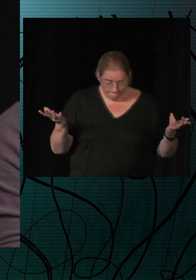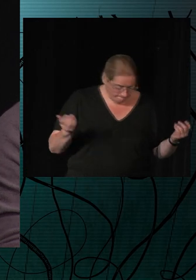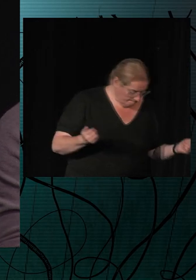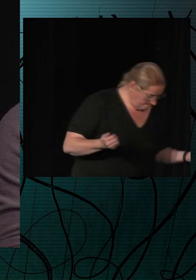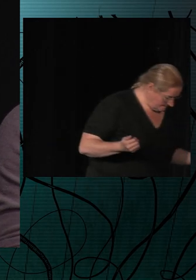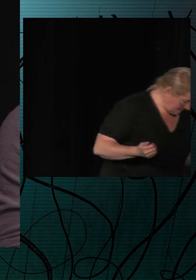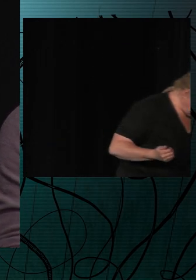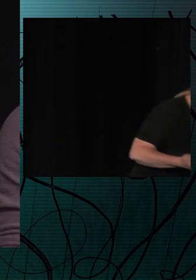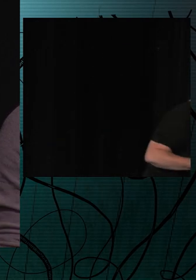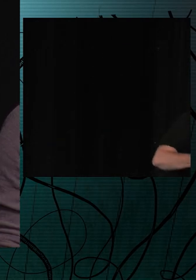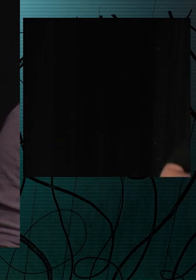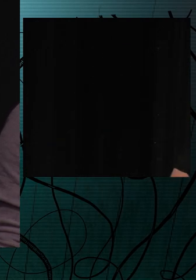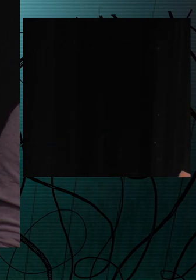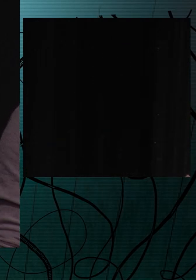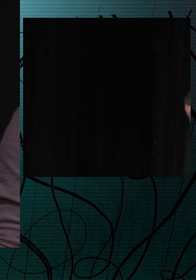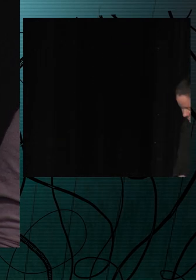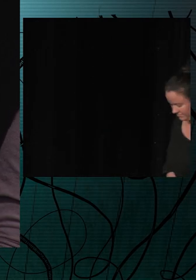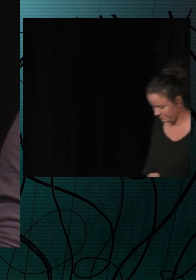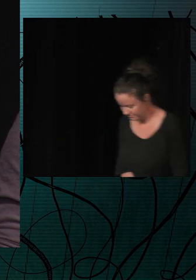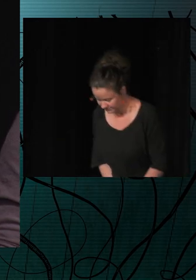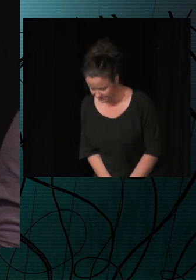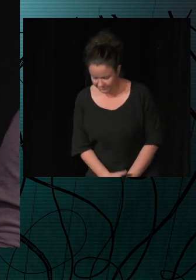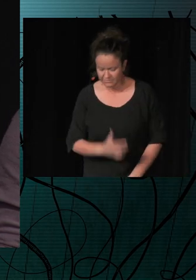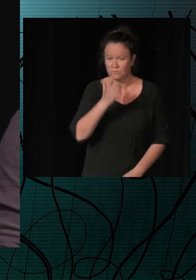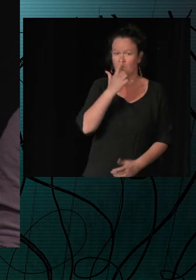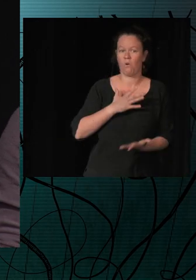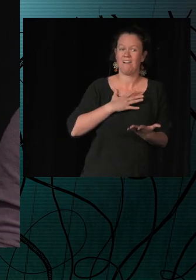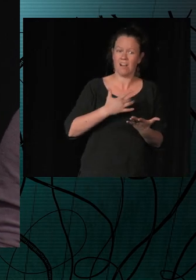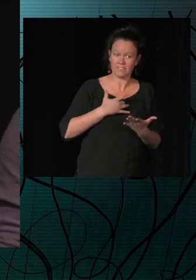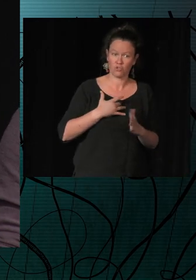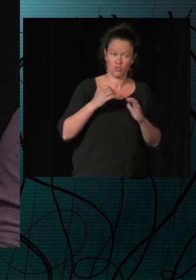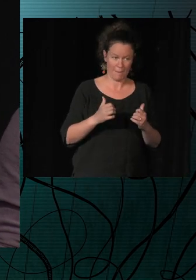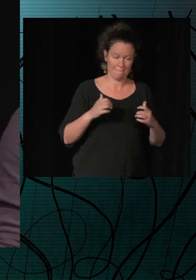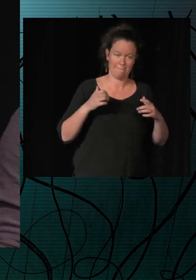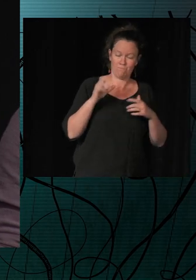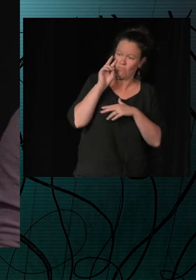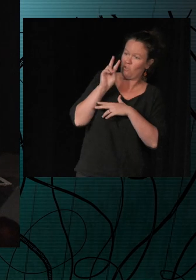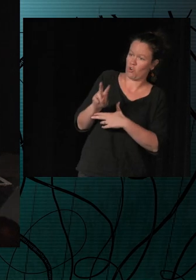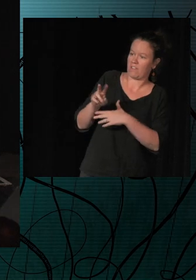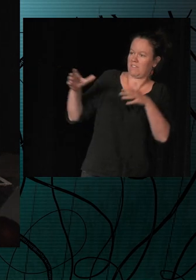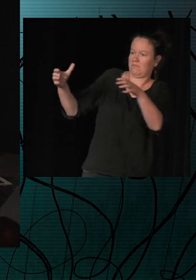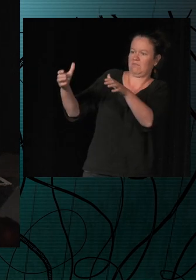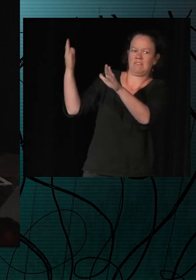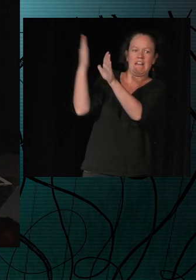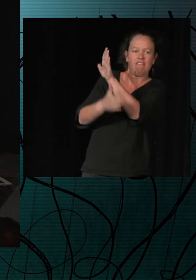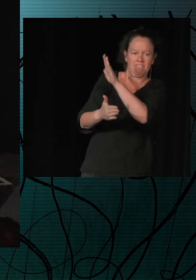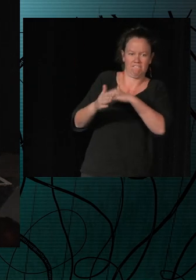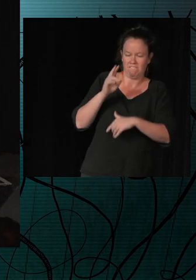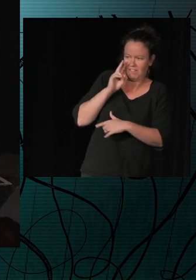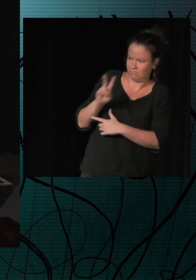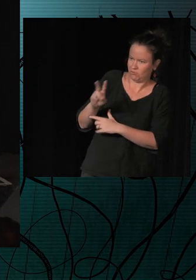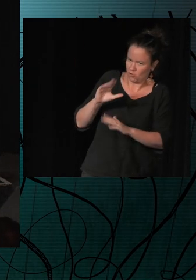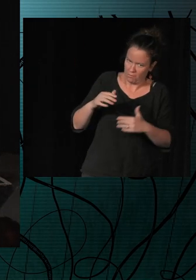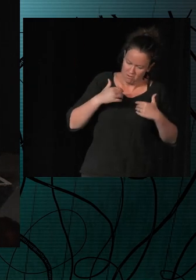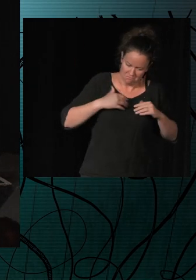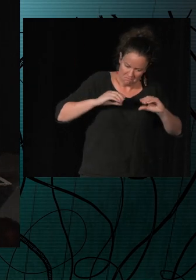en fait il y a quand même une action qui est faite juste en regardant quoi bien sûr oui de toute manière ce n'était pas pour mettre en cause la